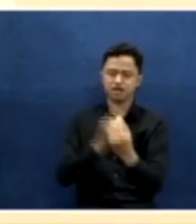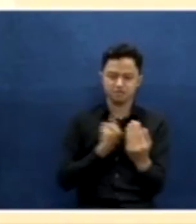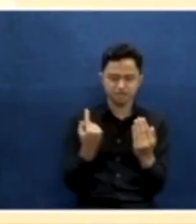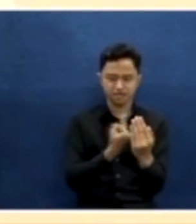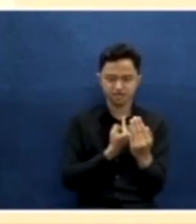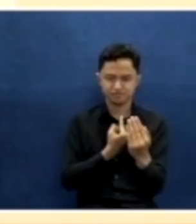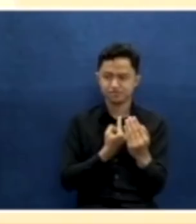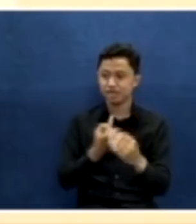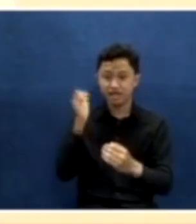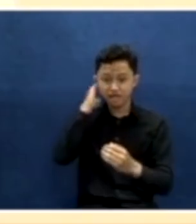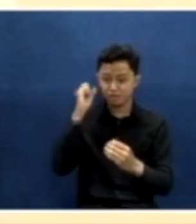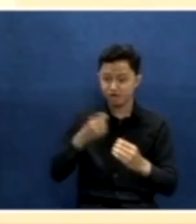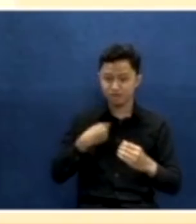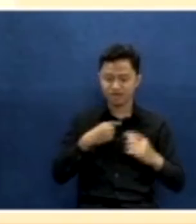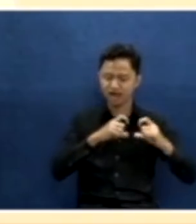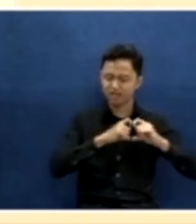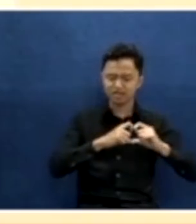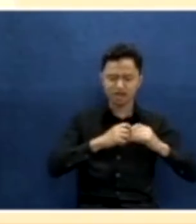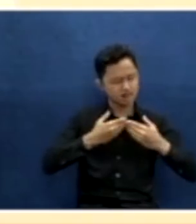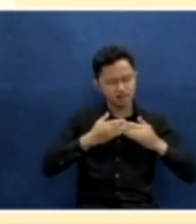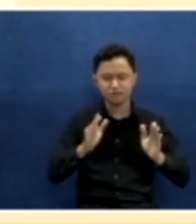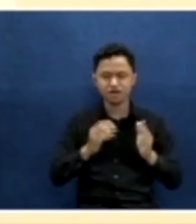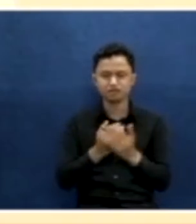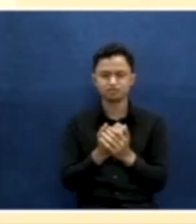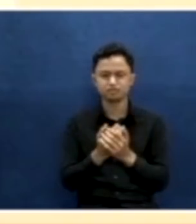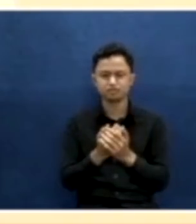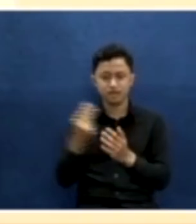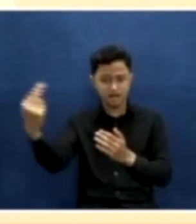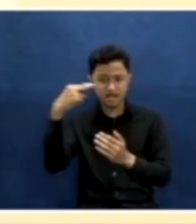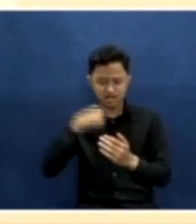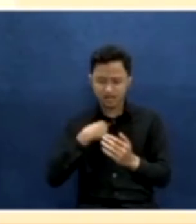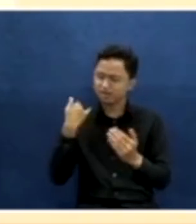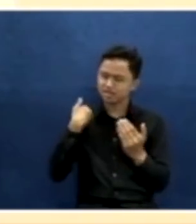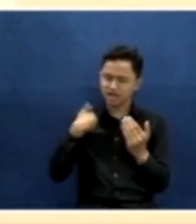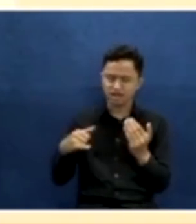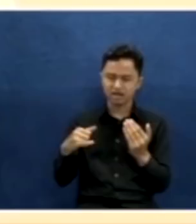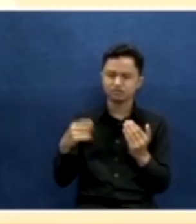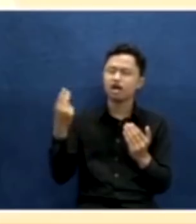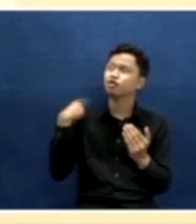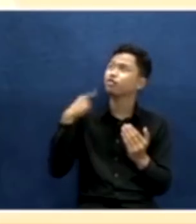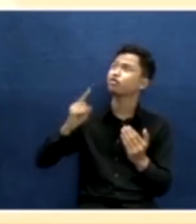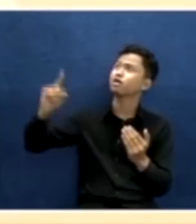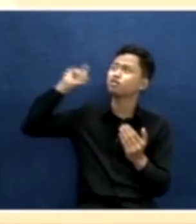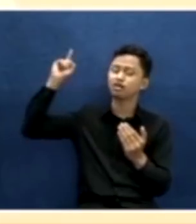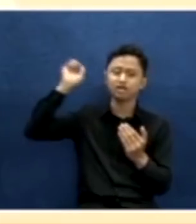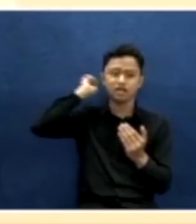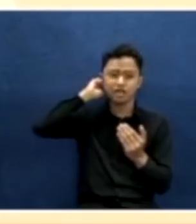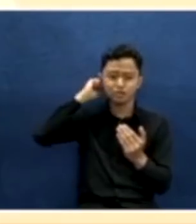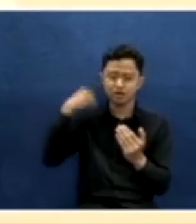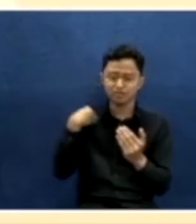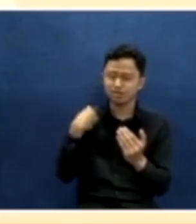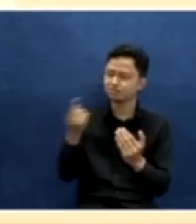hatinya terlalu lapang terhadap semua kekurangan dan kesalahan kami Ya Allah berikanlah kepadanya kelapangan